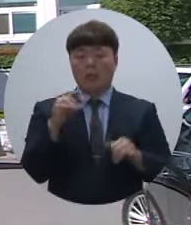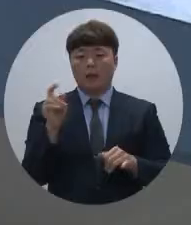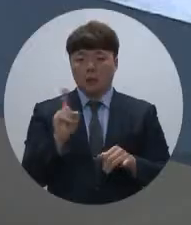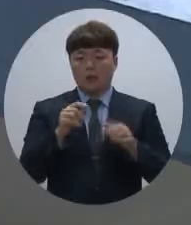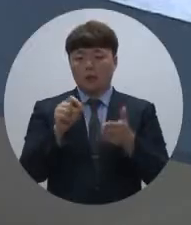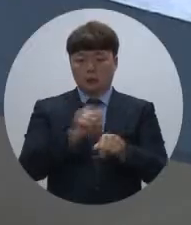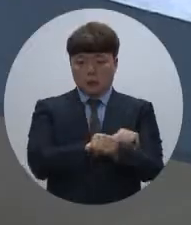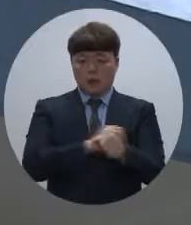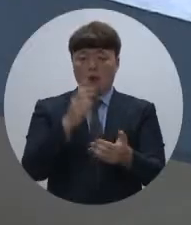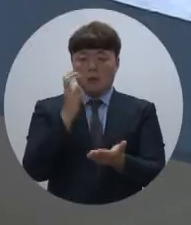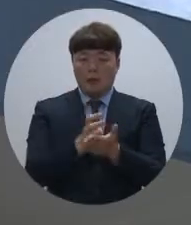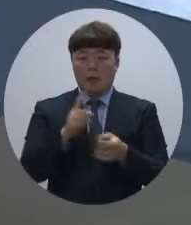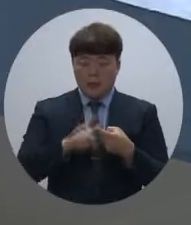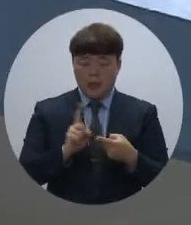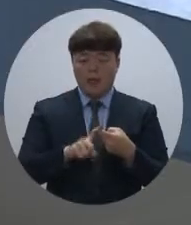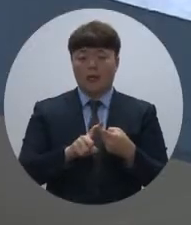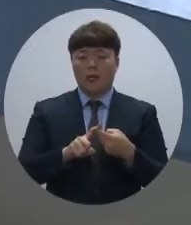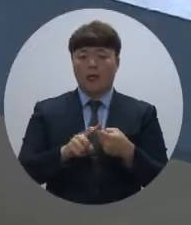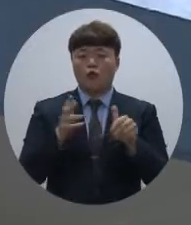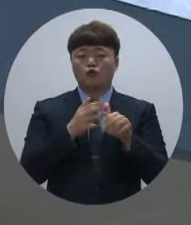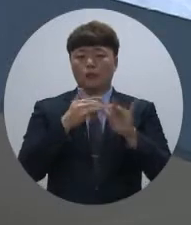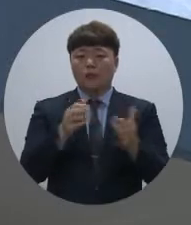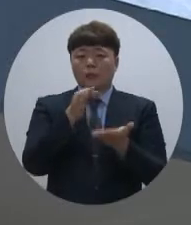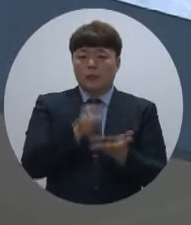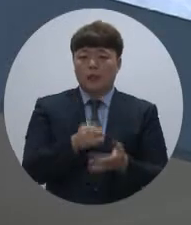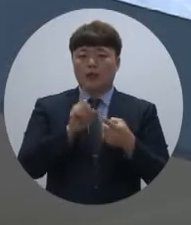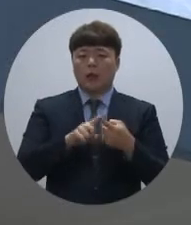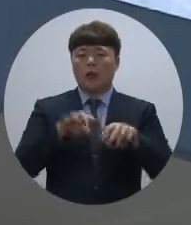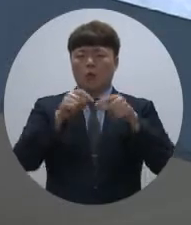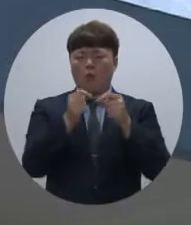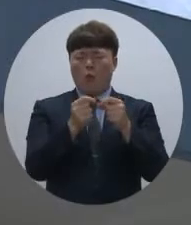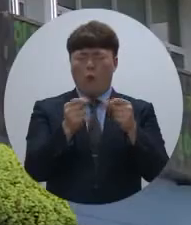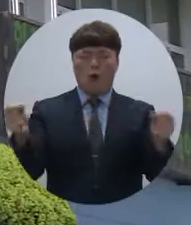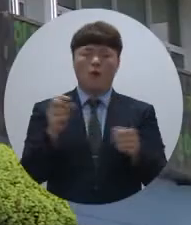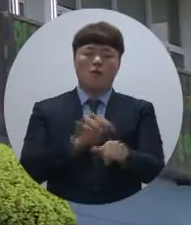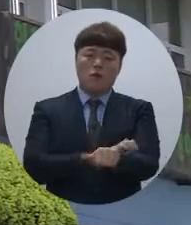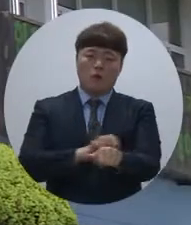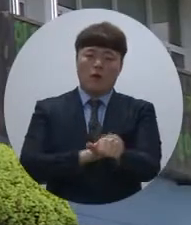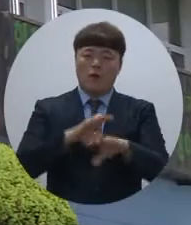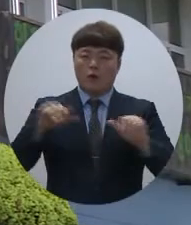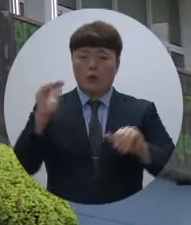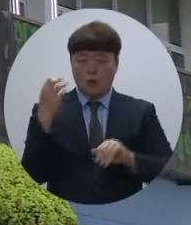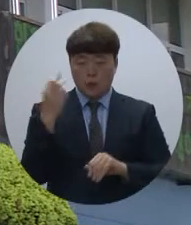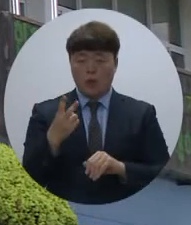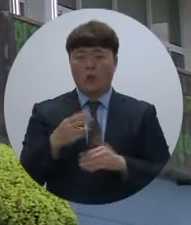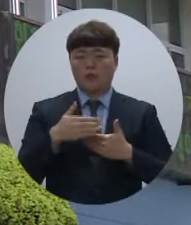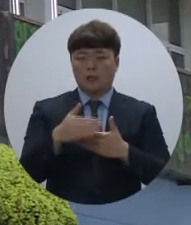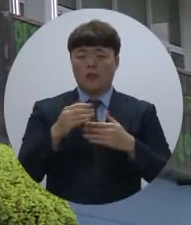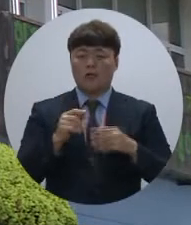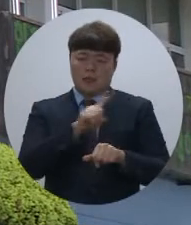부동산 특별조치법을 통해 군민들의 재산권 행사에 따른 오랜 불편을 해소할 수 있도록 시행에 최선을